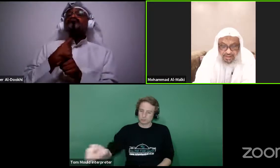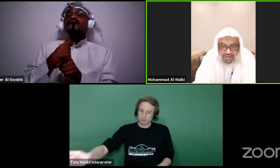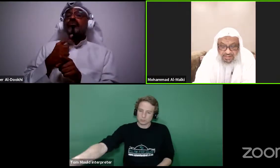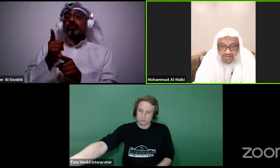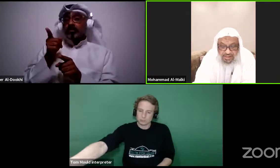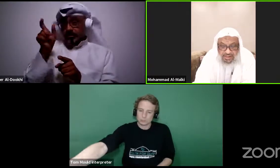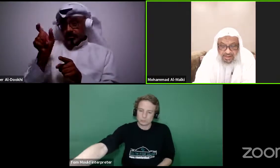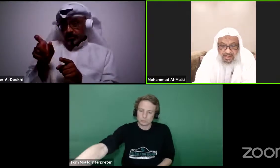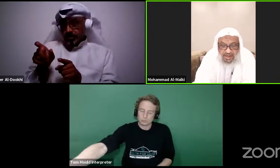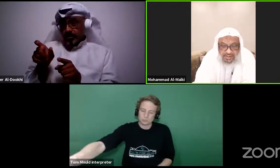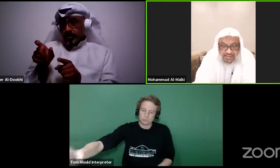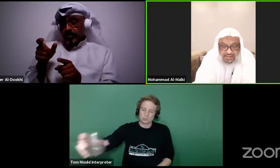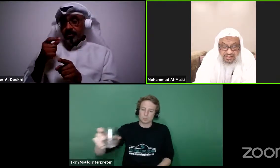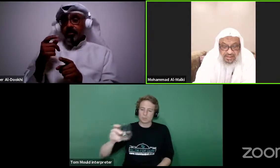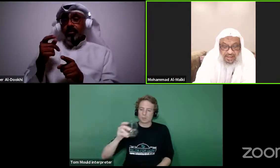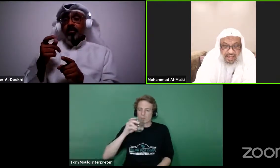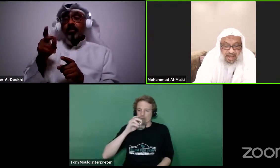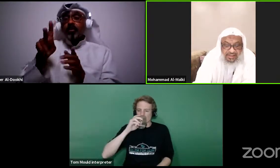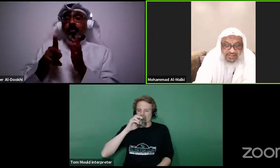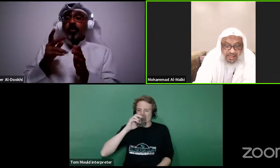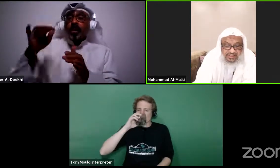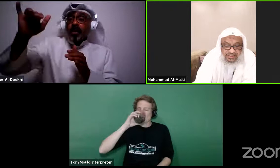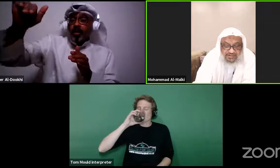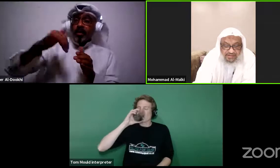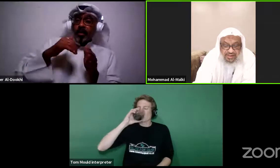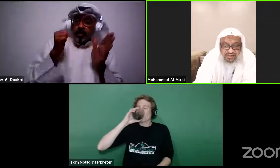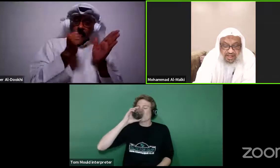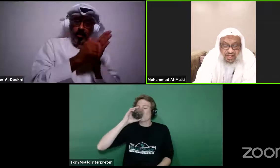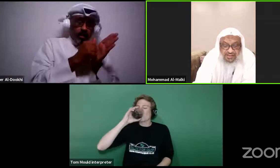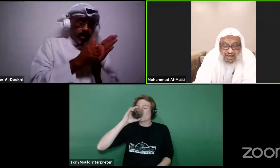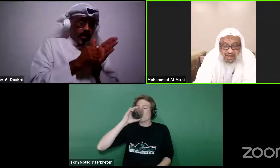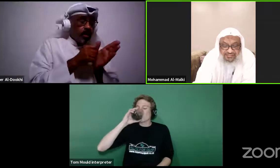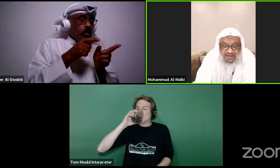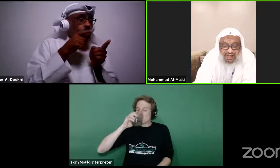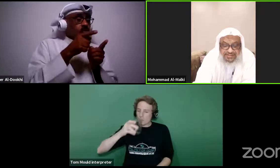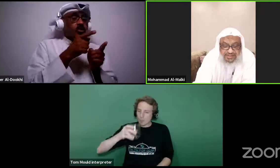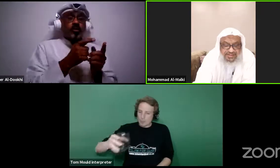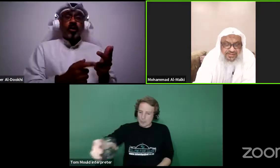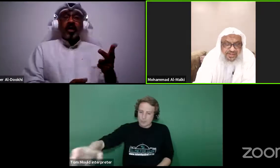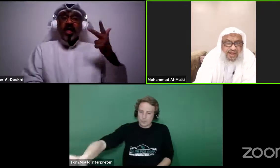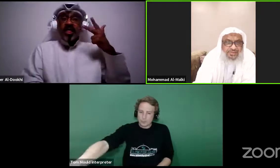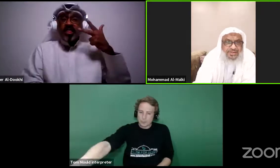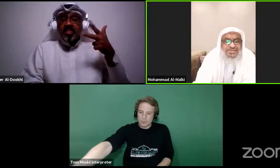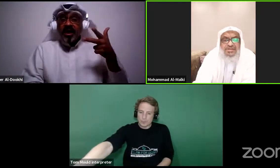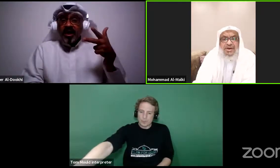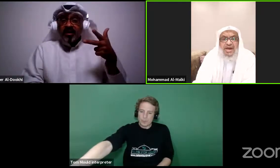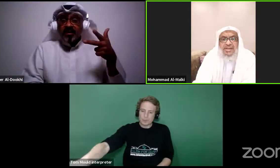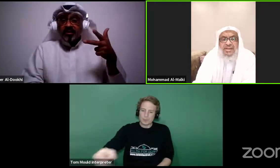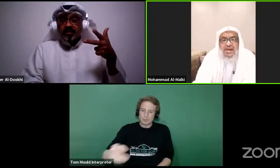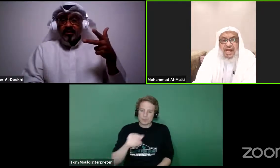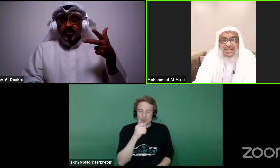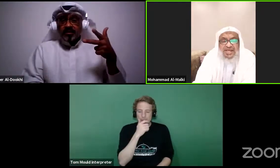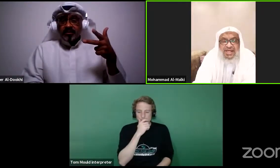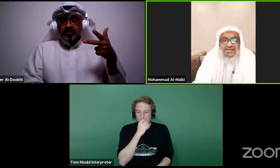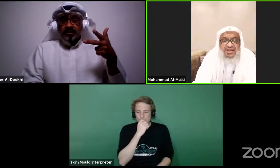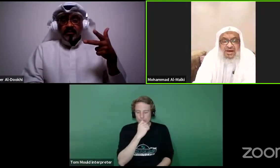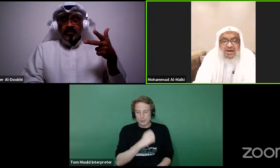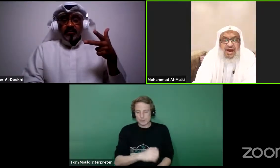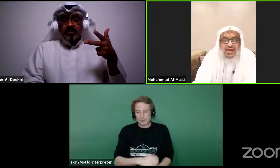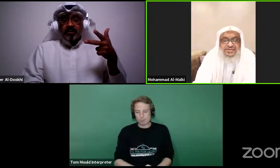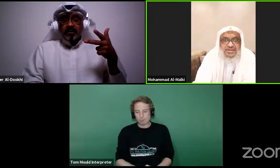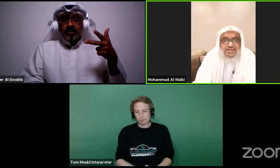أحدكم إذا رجع إلى أهله أن يجد فيه 3 خلفات عظام سمان، أي